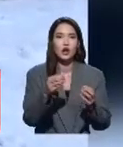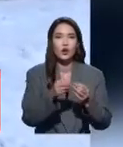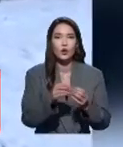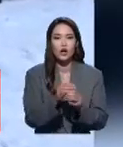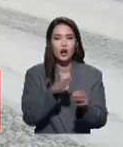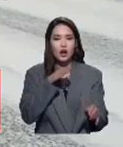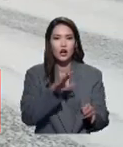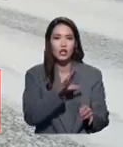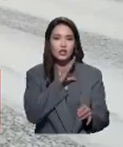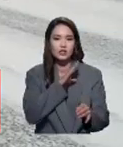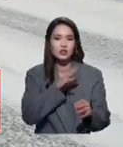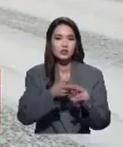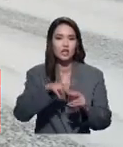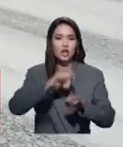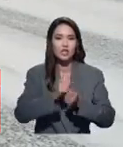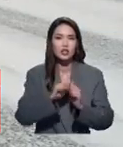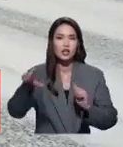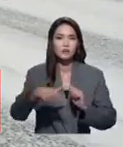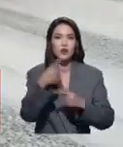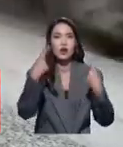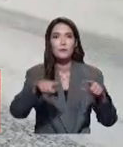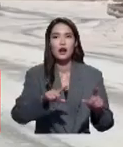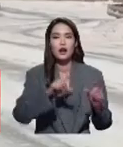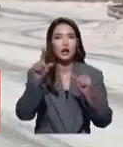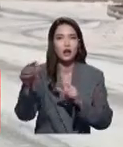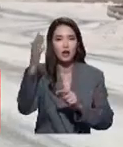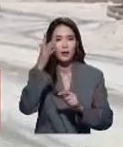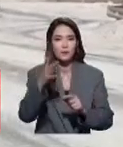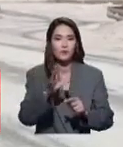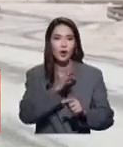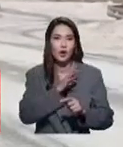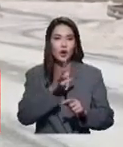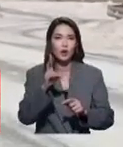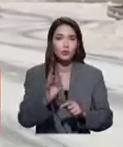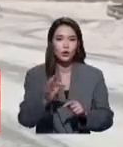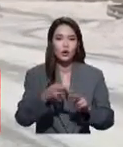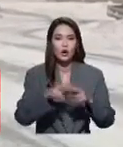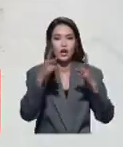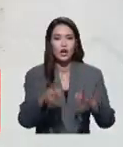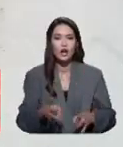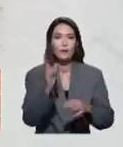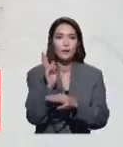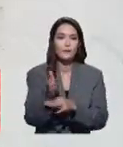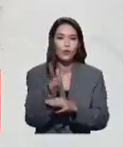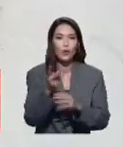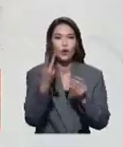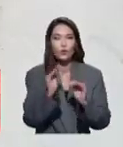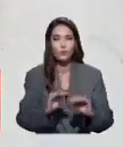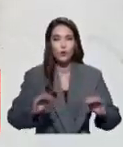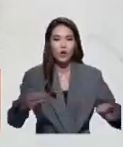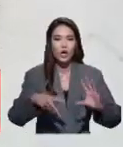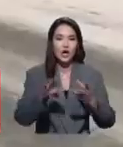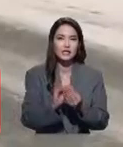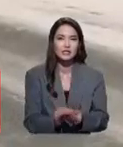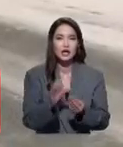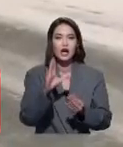болған. Бесеуін полиция жетекшілігімен басқа көлік алып кеткен дейді облыс әкімдігінің өкілдері. Ал апатқа ұшыраған мұғалім мен 5 оқушы Toyota Alphard